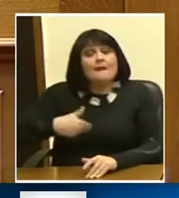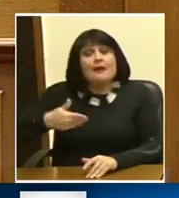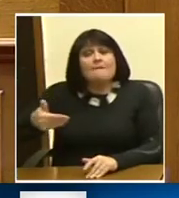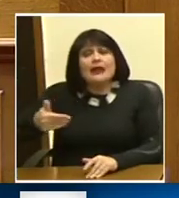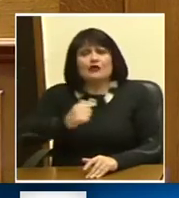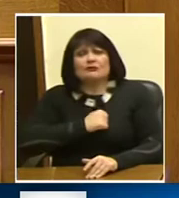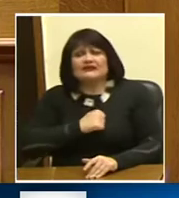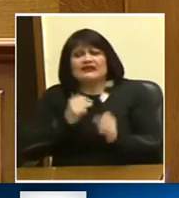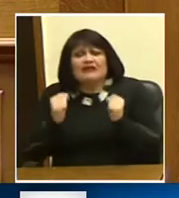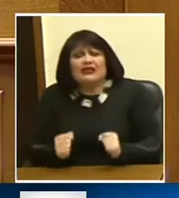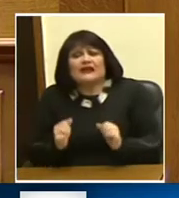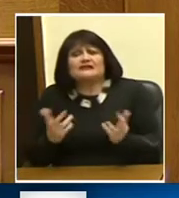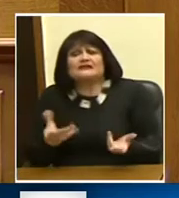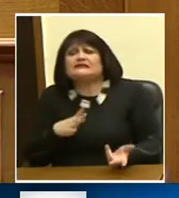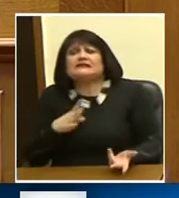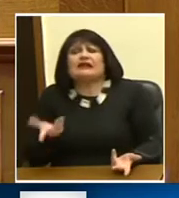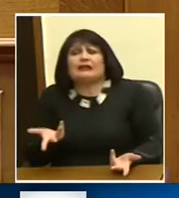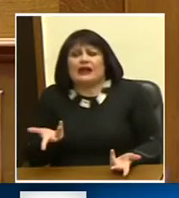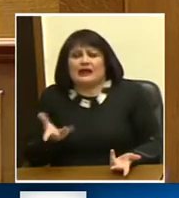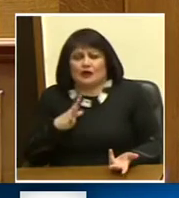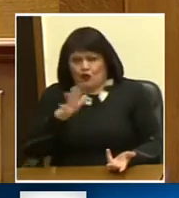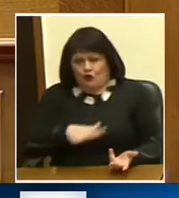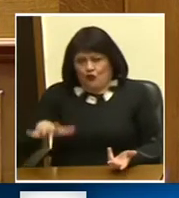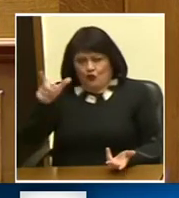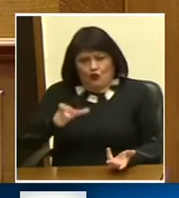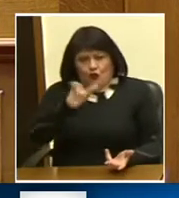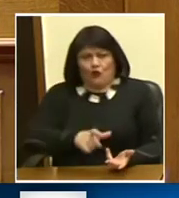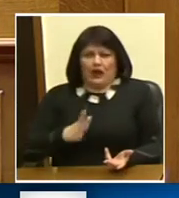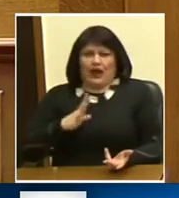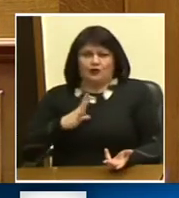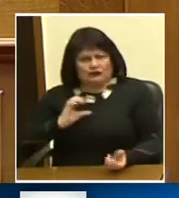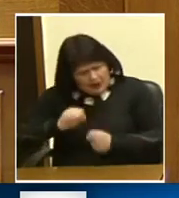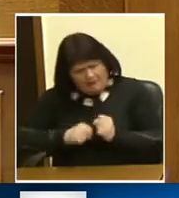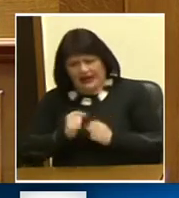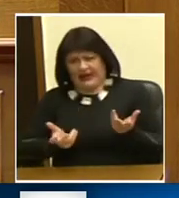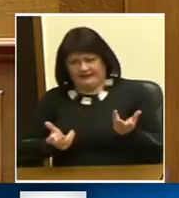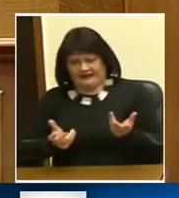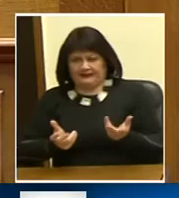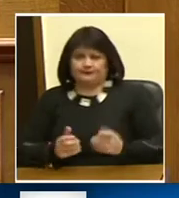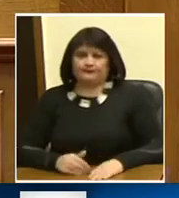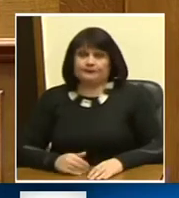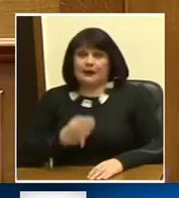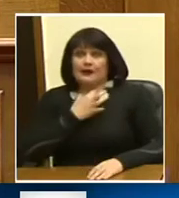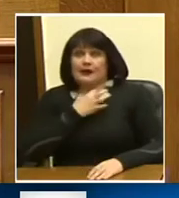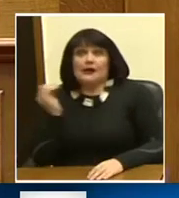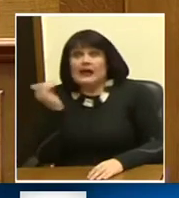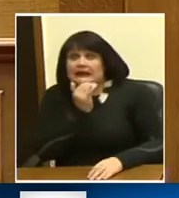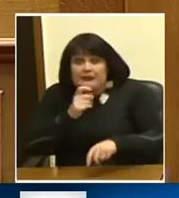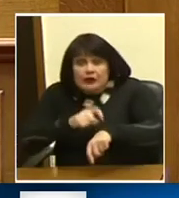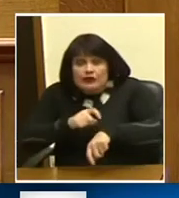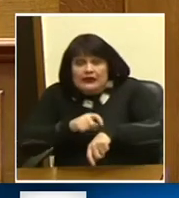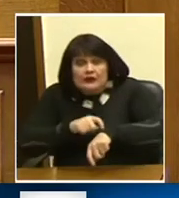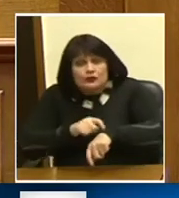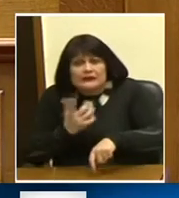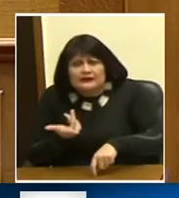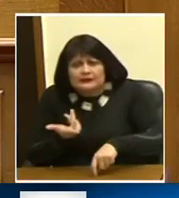θέσεις μάχης θέλει να έχει ένας λαός για να μπορέσει να πολεμήσει. Κατεπήγον των καιρών.